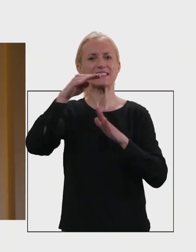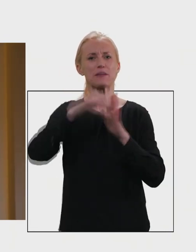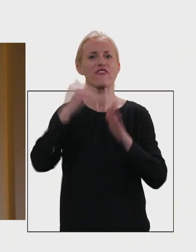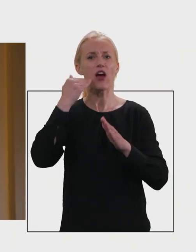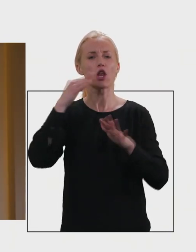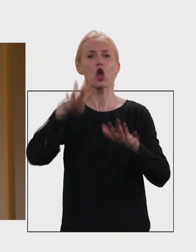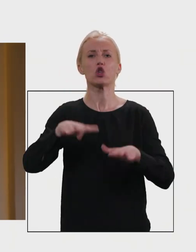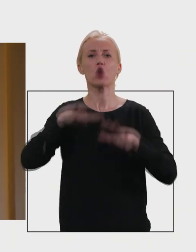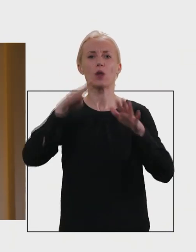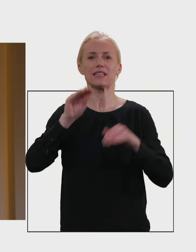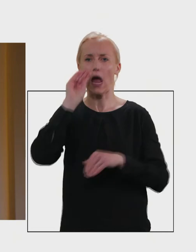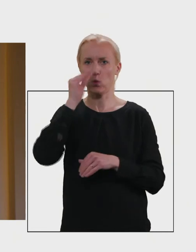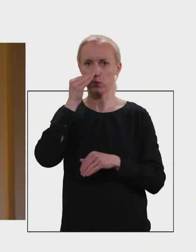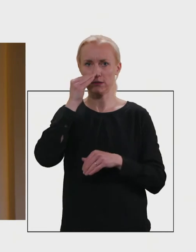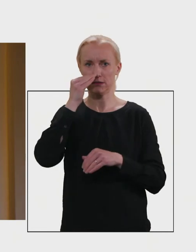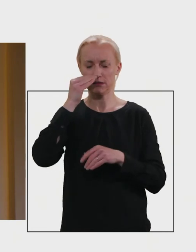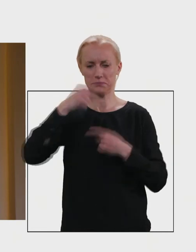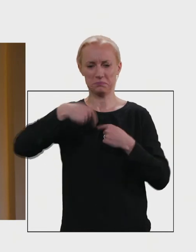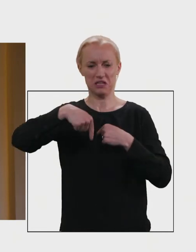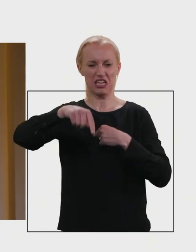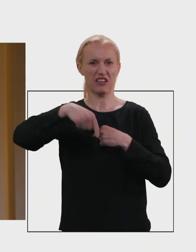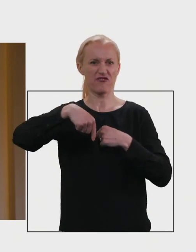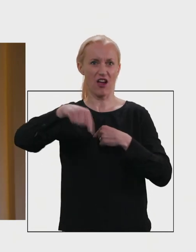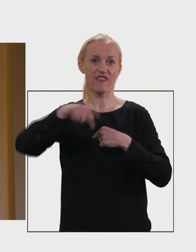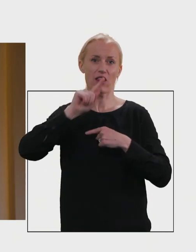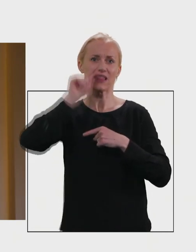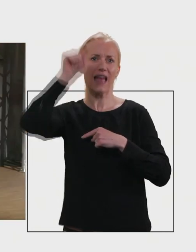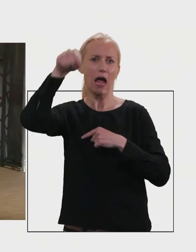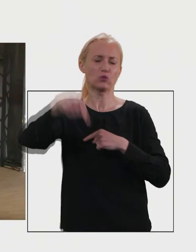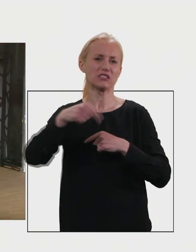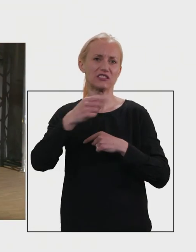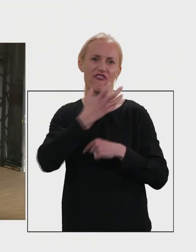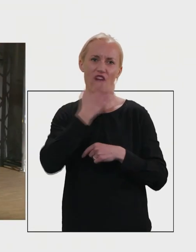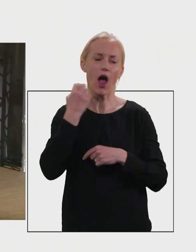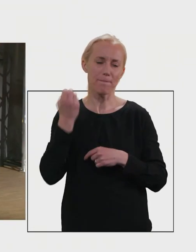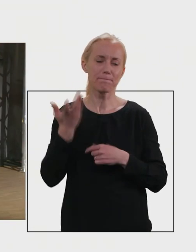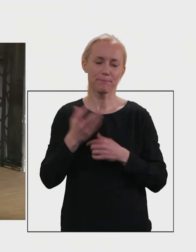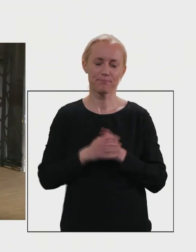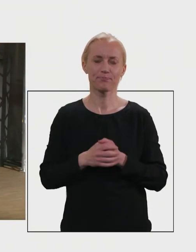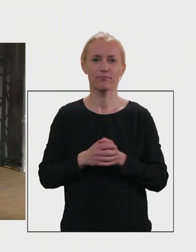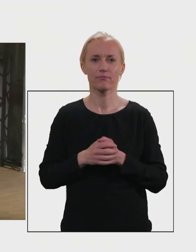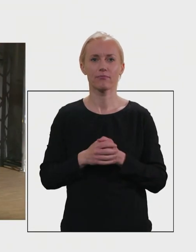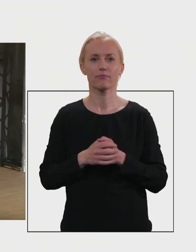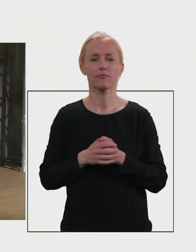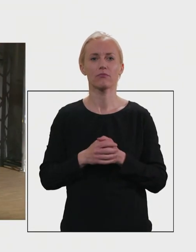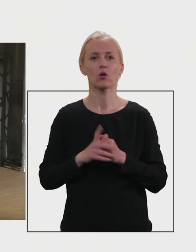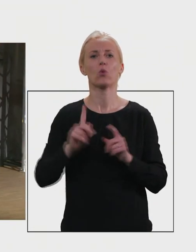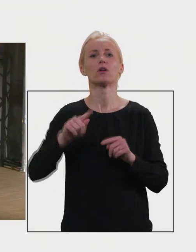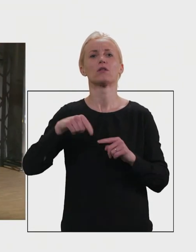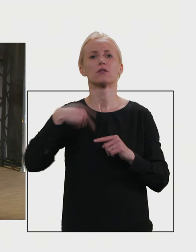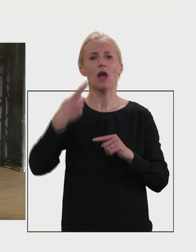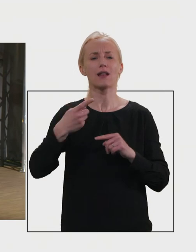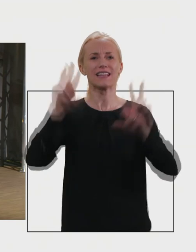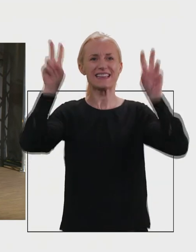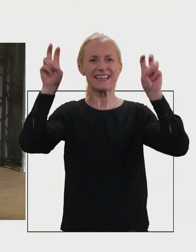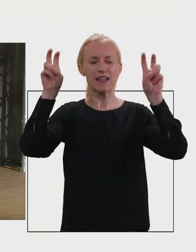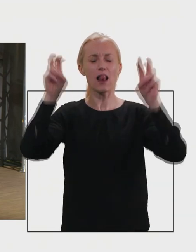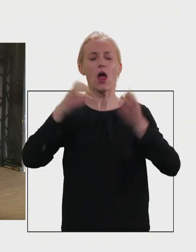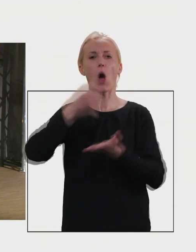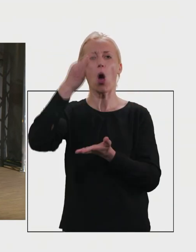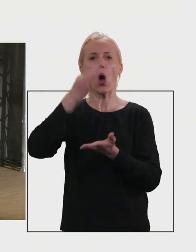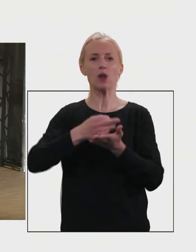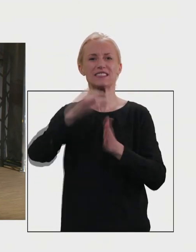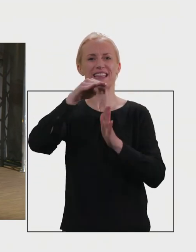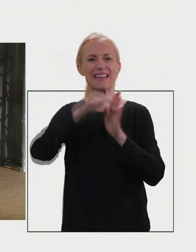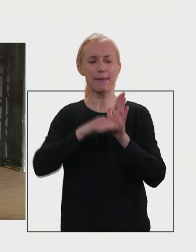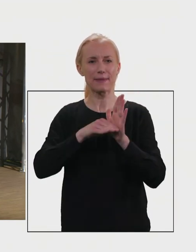August. Das wird dann irgendwann sein, wenn es hoffentlich wieder warm ist draußen. Und dann wird es den Titel haben, Ortstermin,